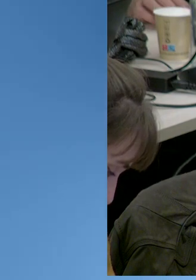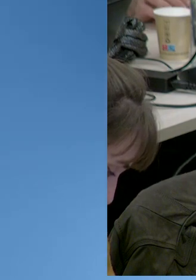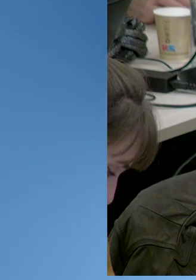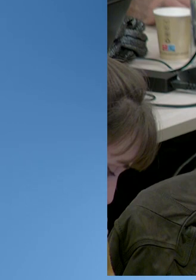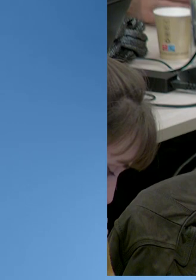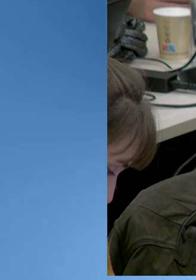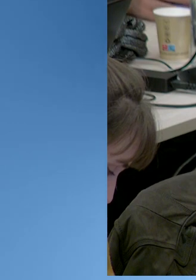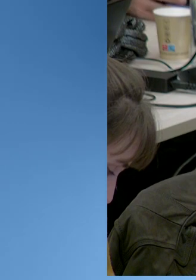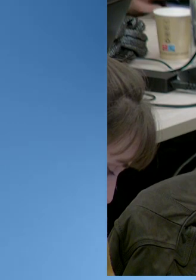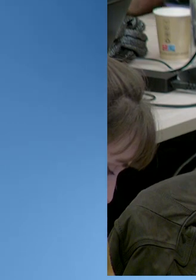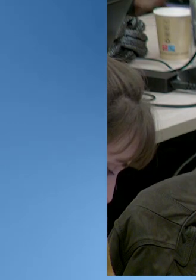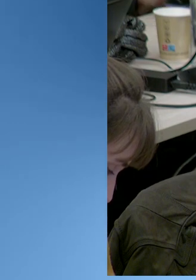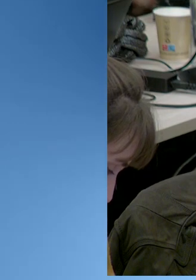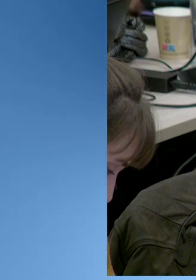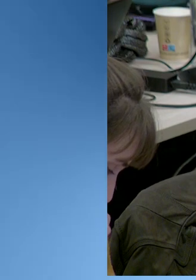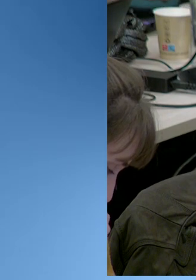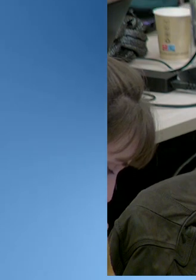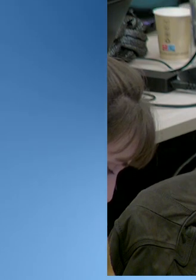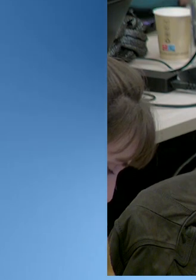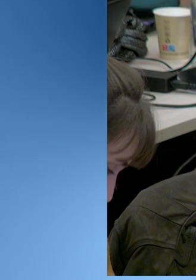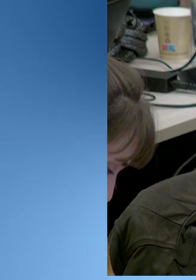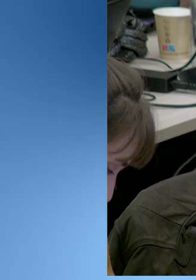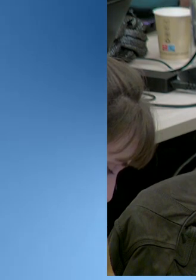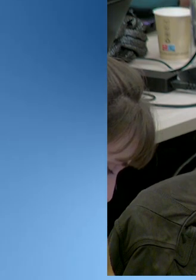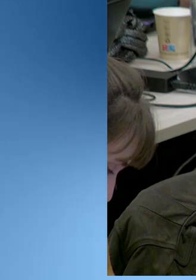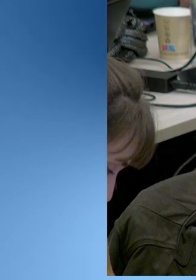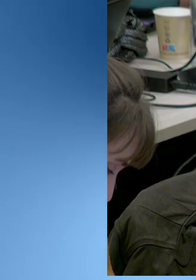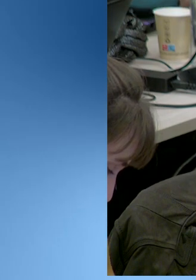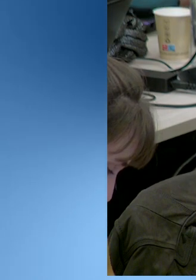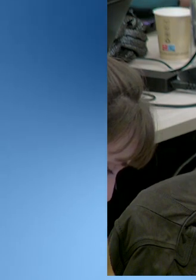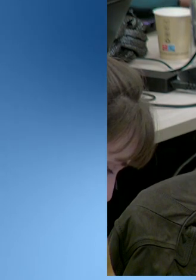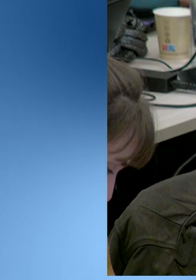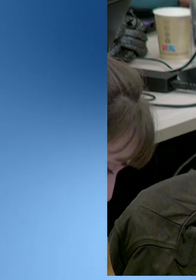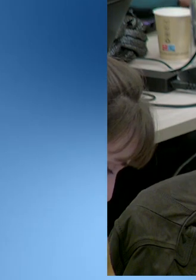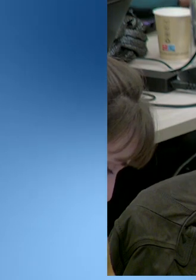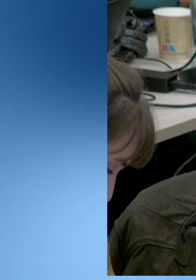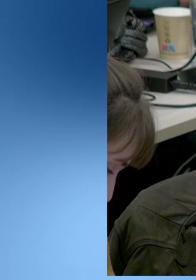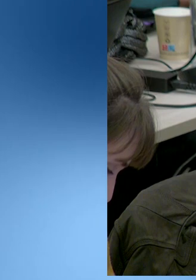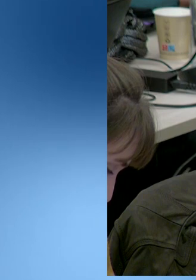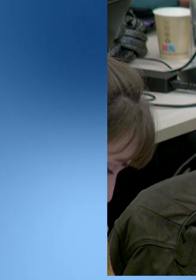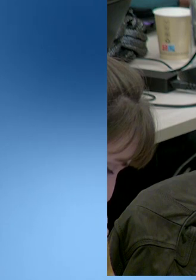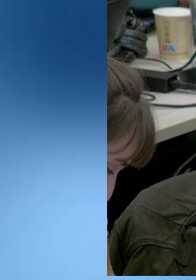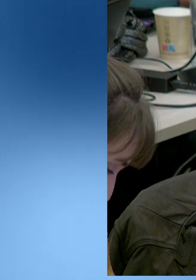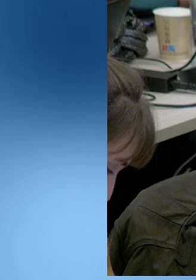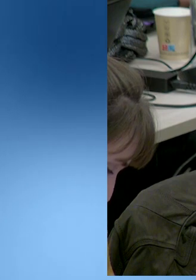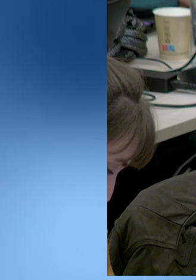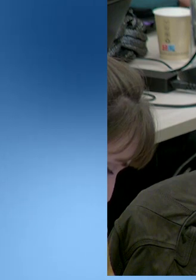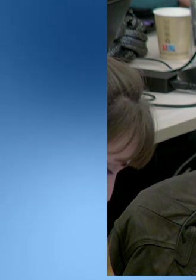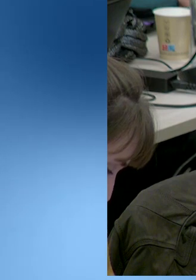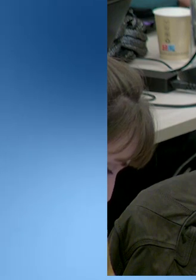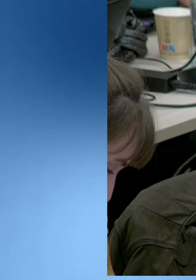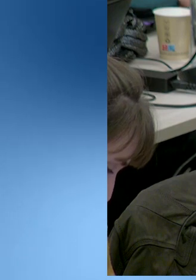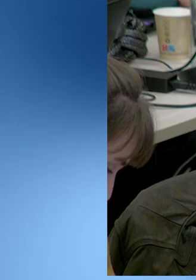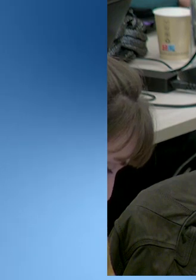a pu intervenir euh quand j'ai récupéré cette délégation qui au départ était effectivement entre les mains de Maxence